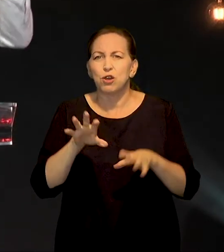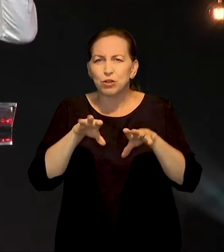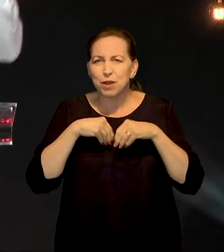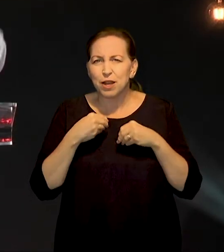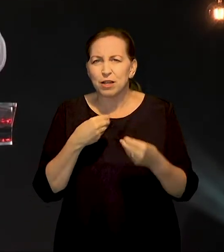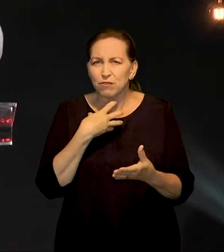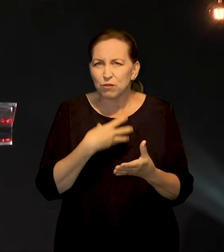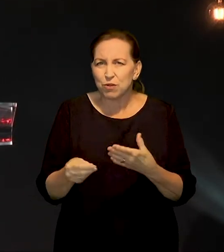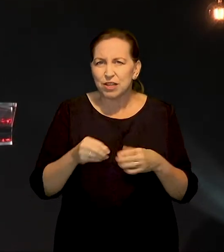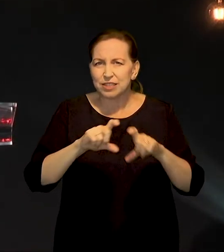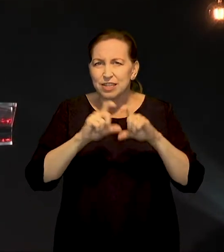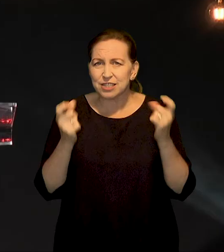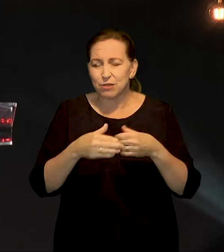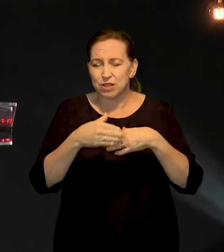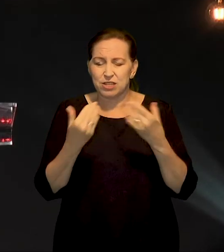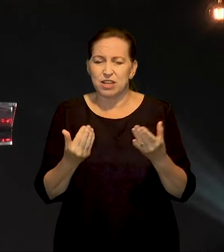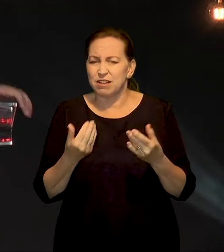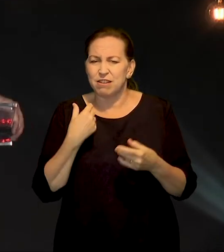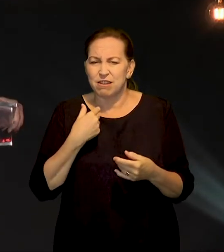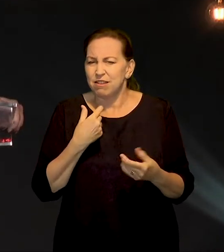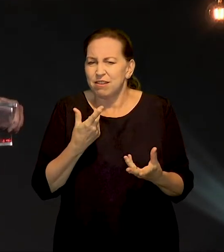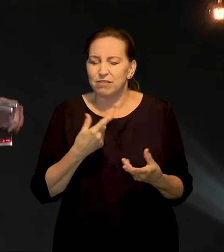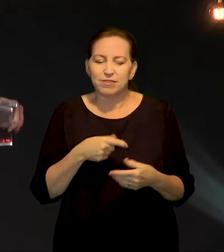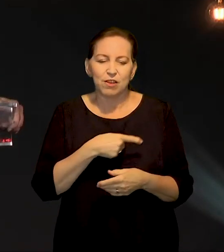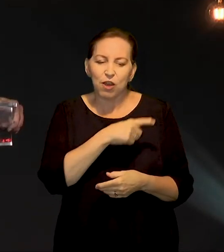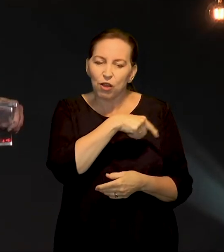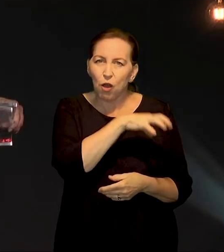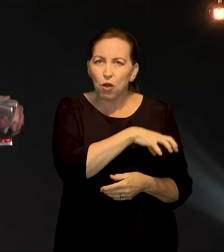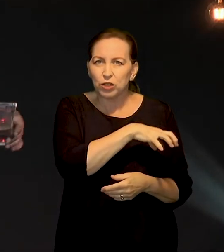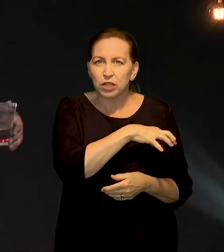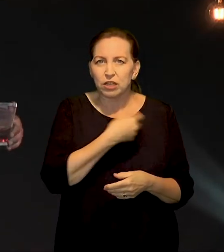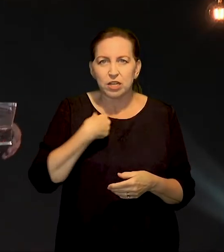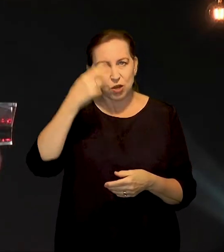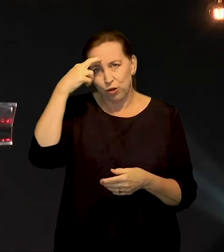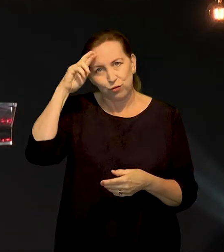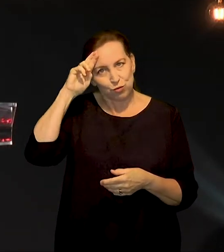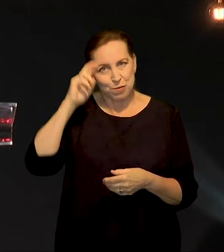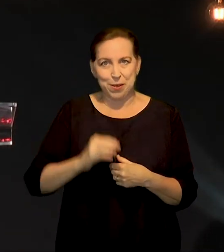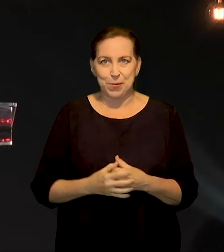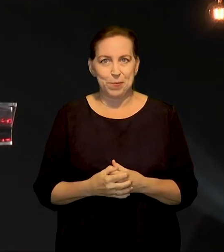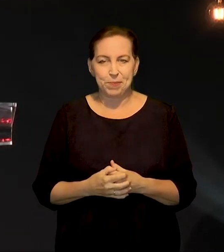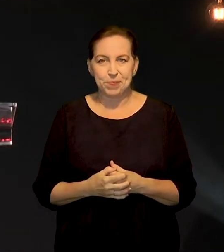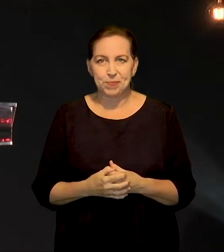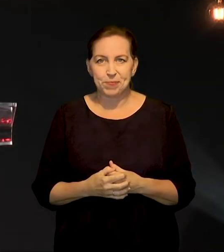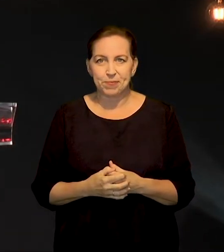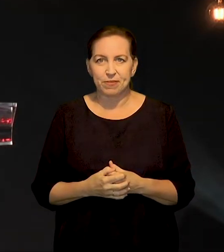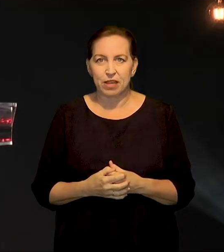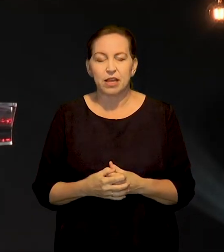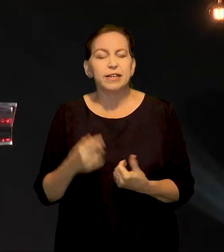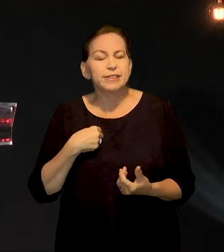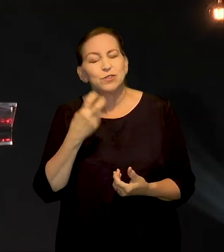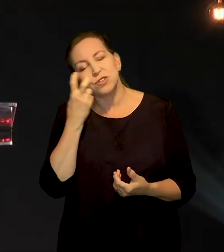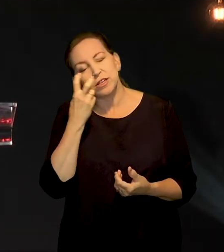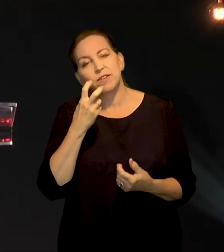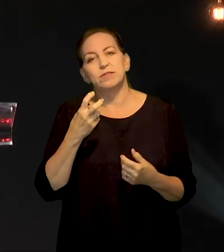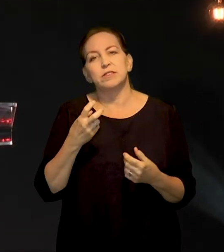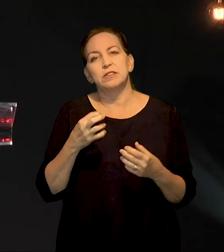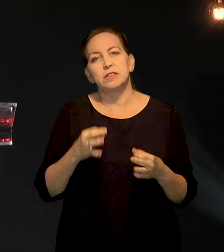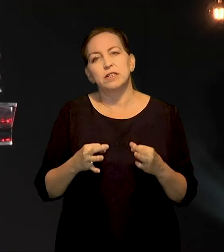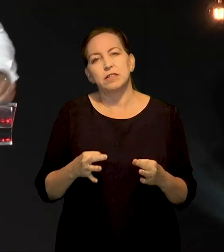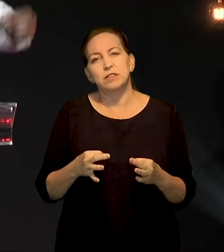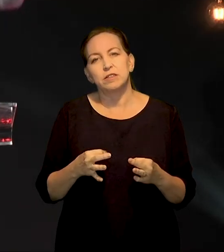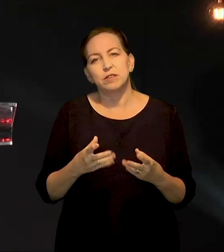się burzyć przeciwko gospodarzowi. Ci ostatni pracowali tylko godzinę, wytykali. A Pan potraktował ich na